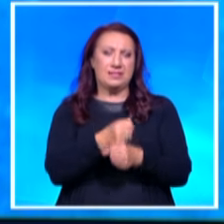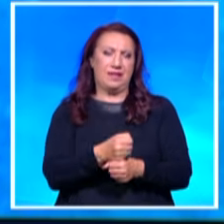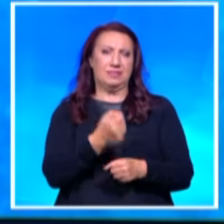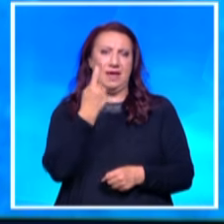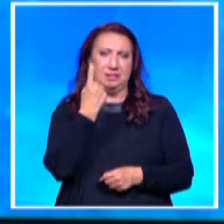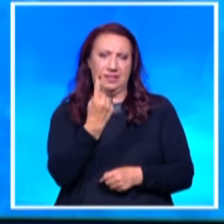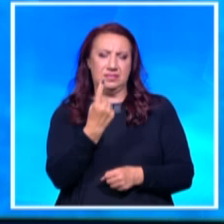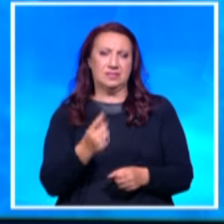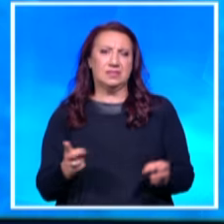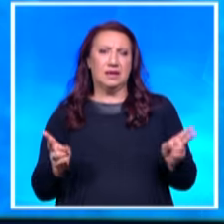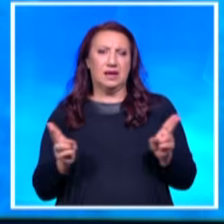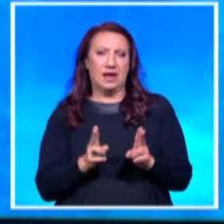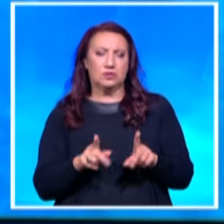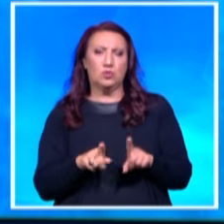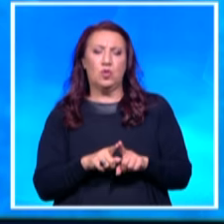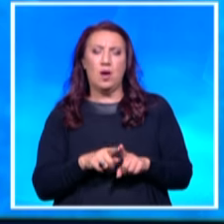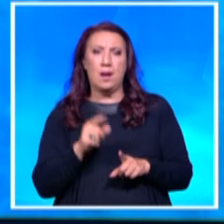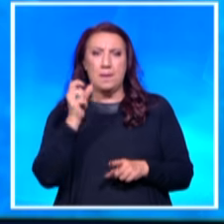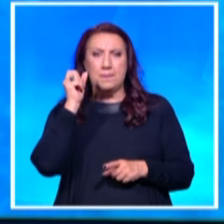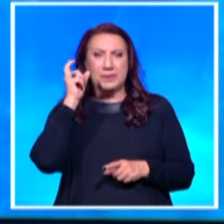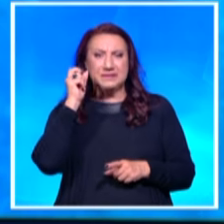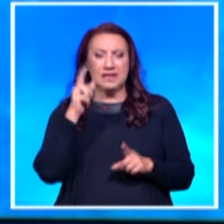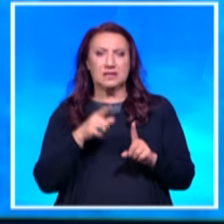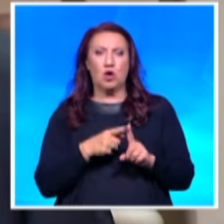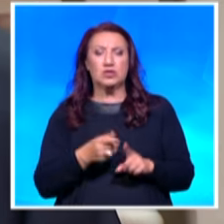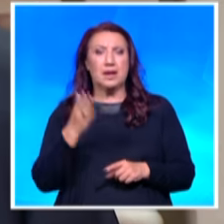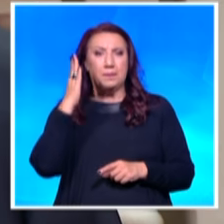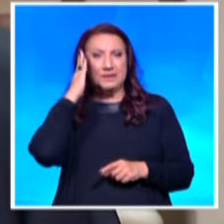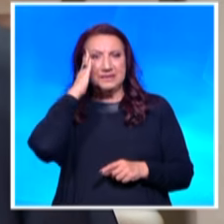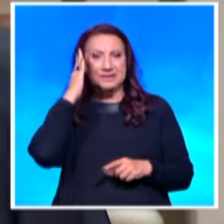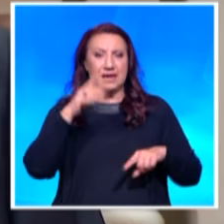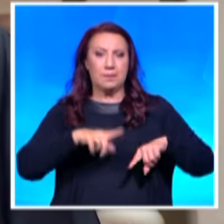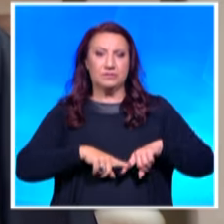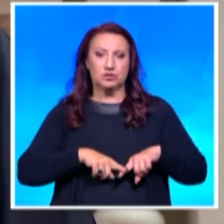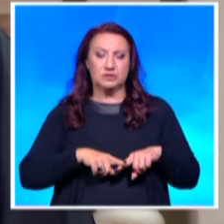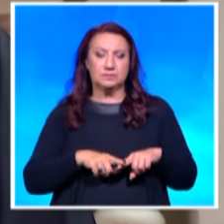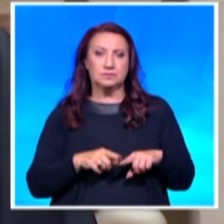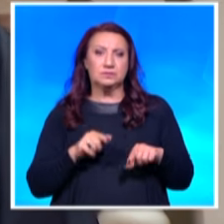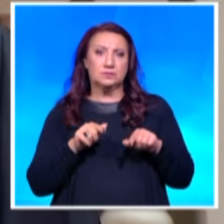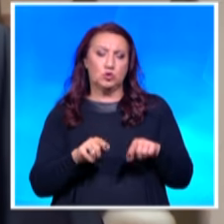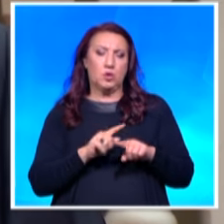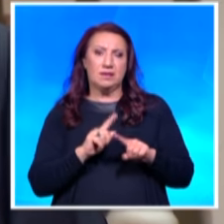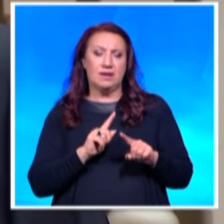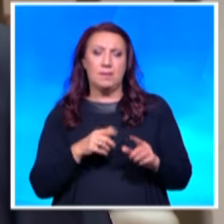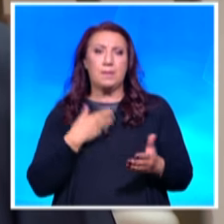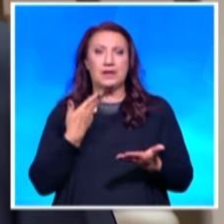на следващото място председателстването трябва да е от министъра на правосъдието. Няма предложение на ДПС, искам да съм ясен с това нещо. Ние